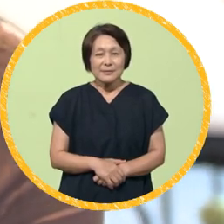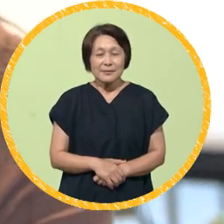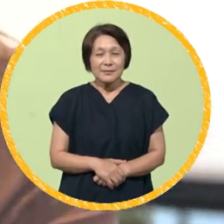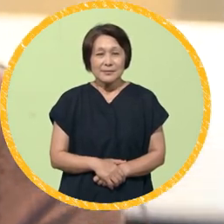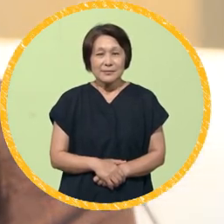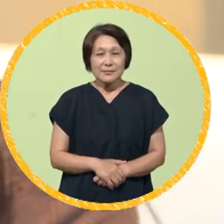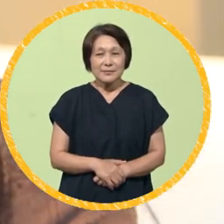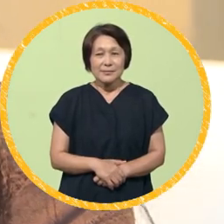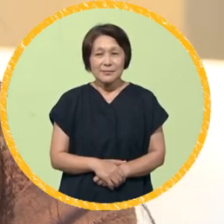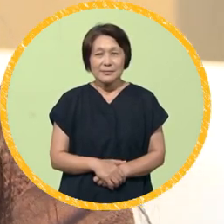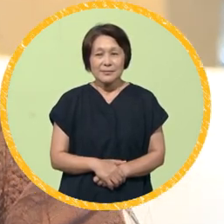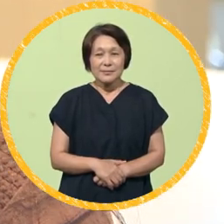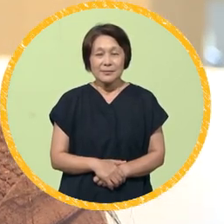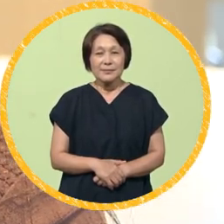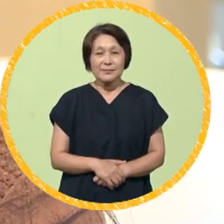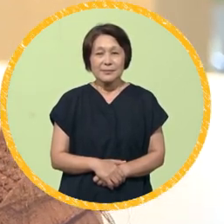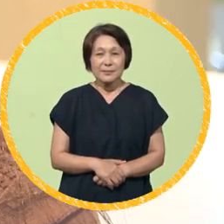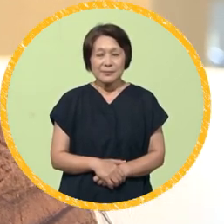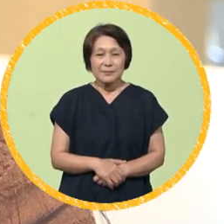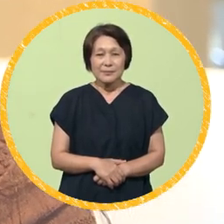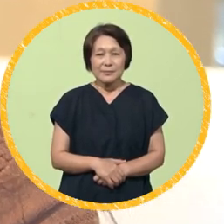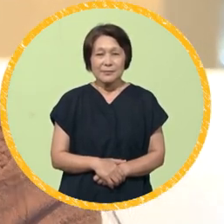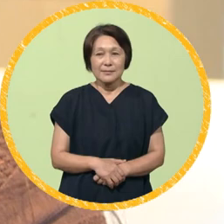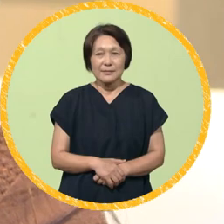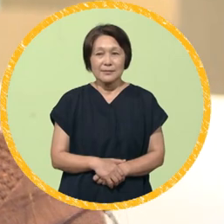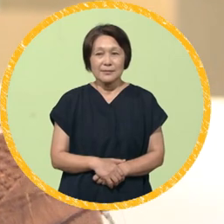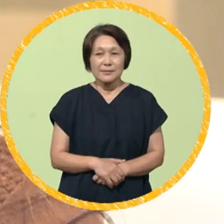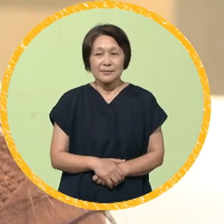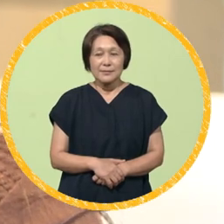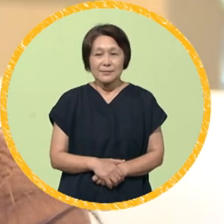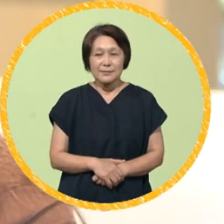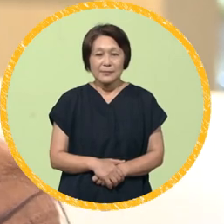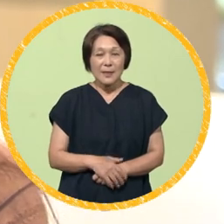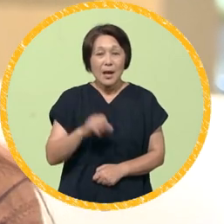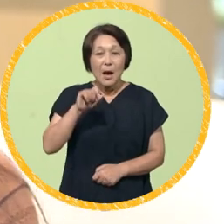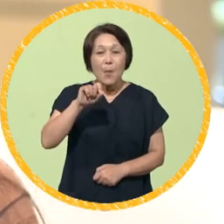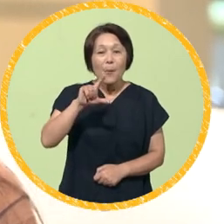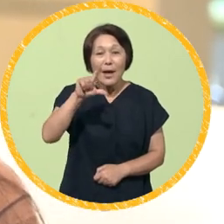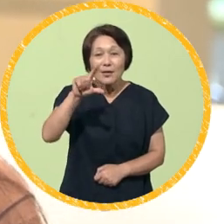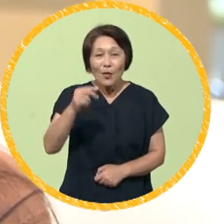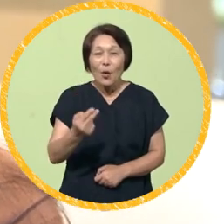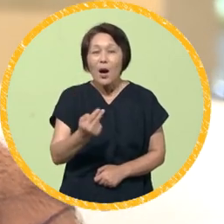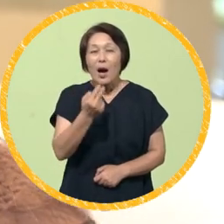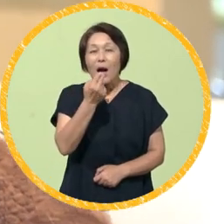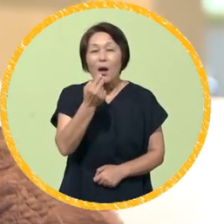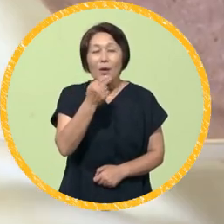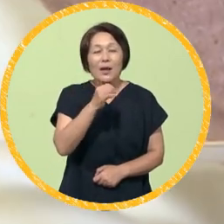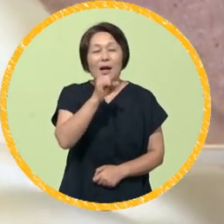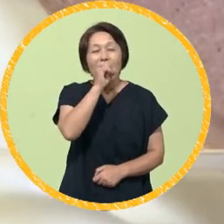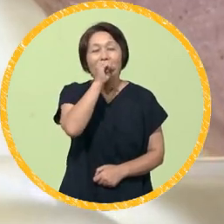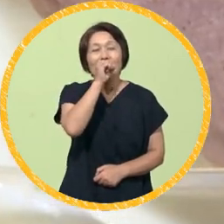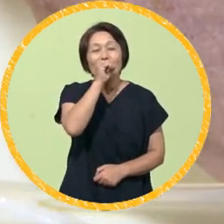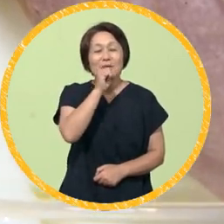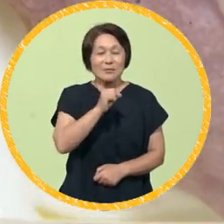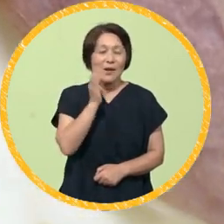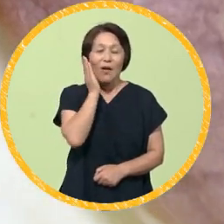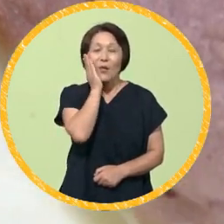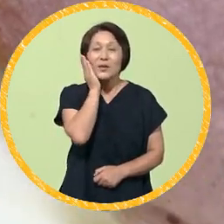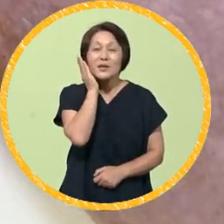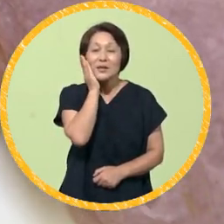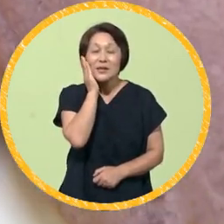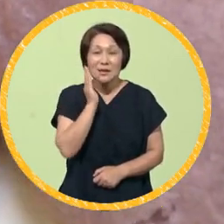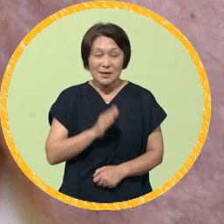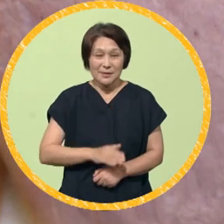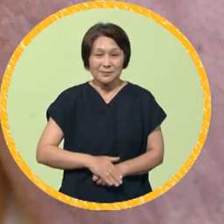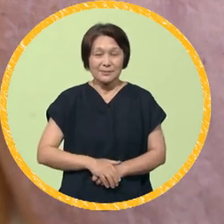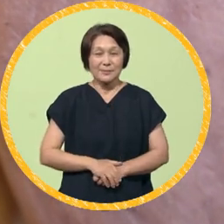。うん、あ、うまい、このパンのいい香りが。 口の中に広がってしっかりと